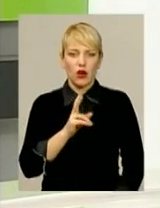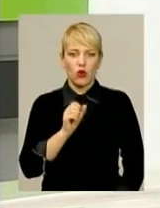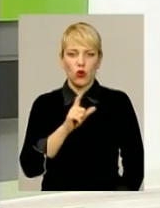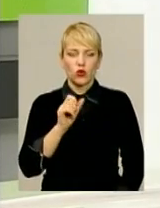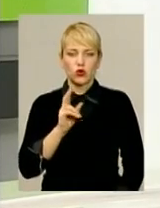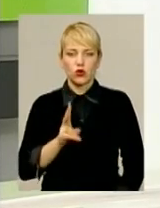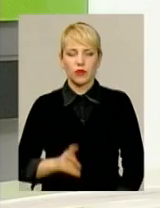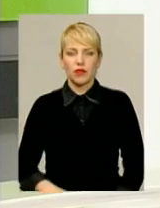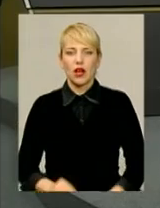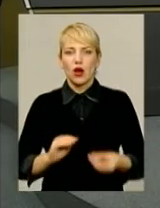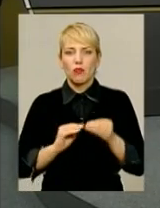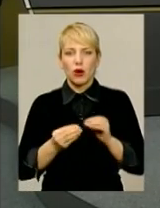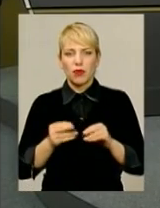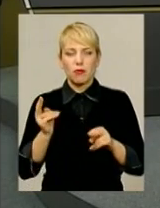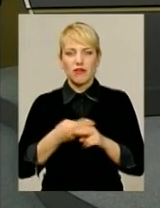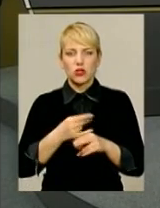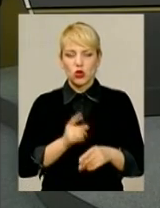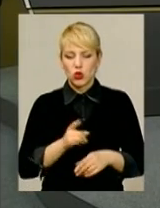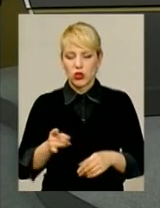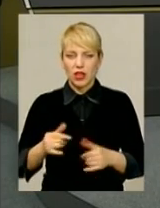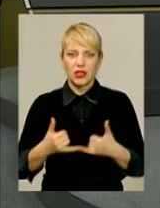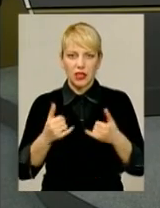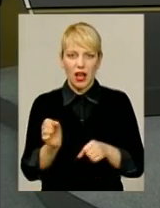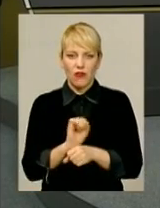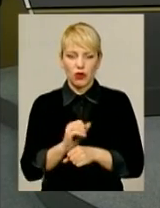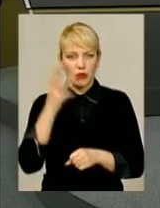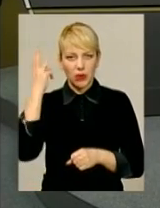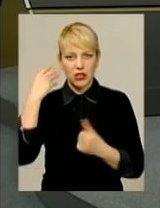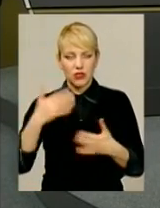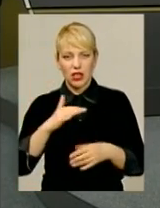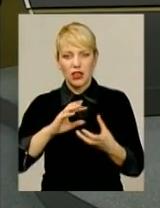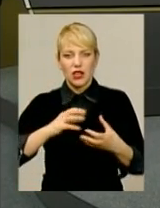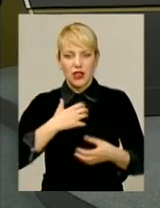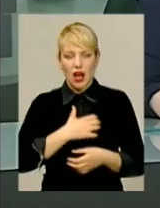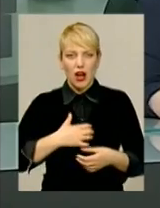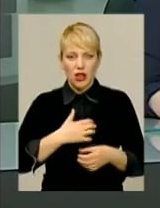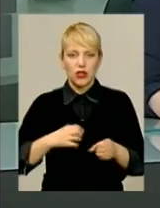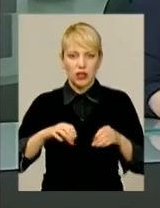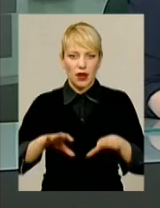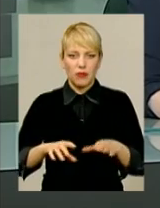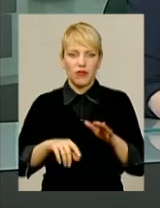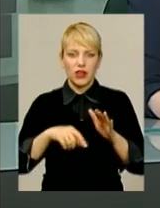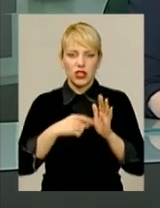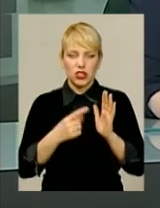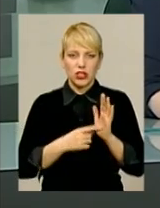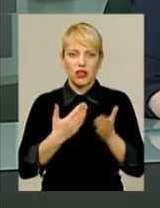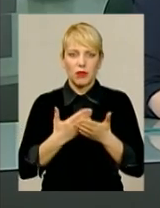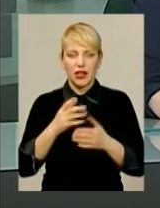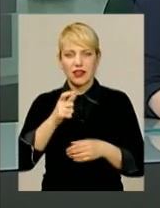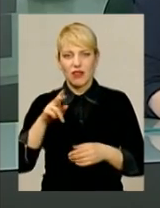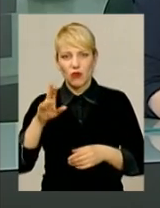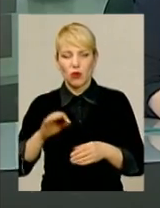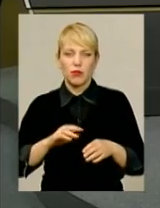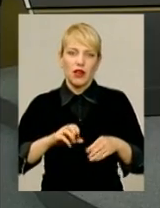день. Проблема відсутності стоянок для автомобілів нині в Хмельницькому вже стала нагальною для вирішення. У Європі, наприклад, її вирішують